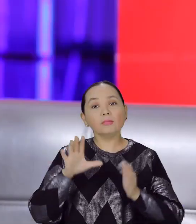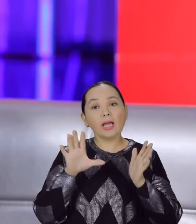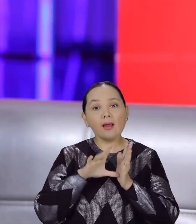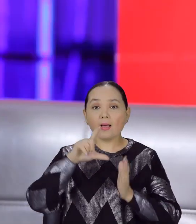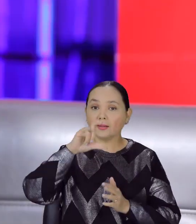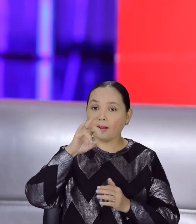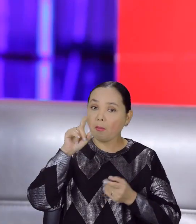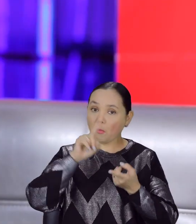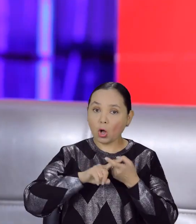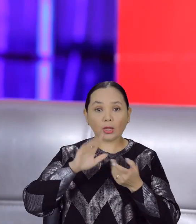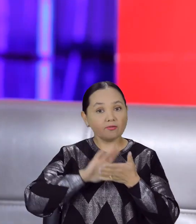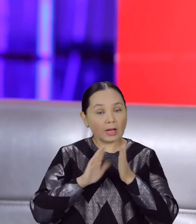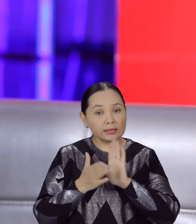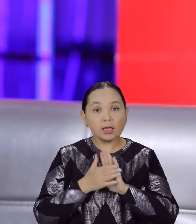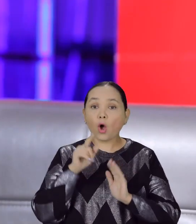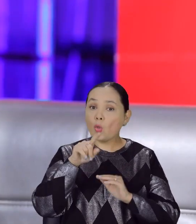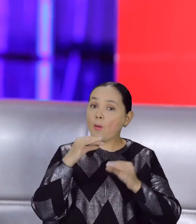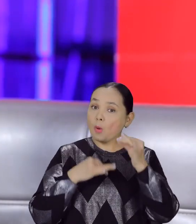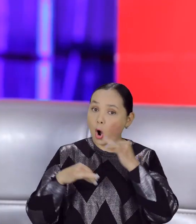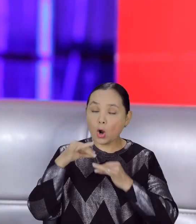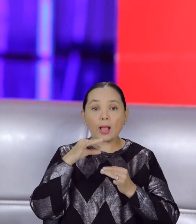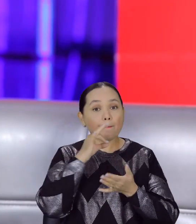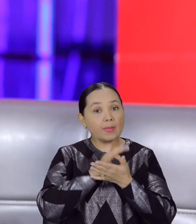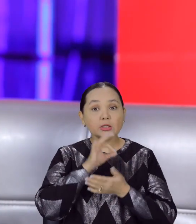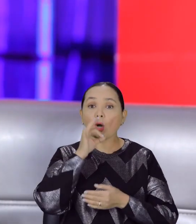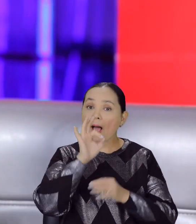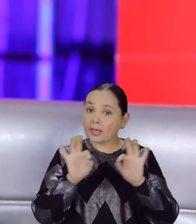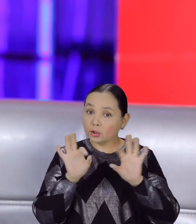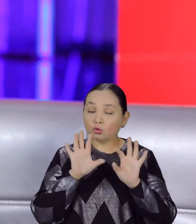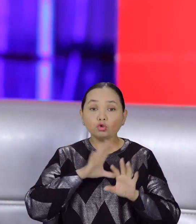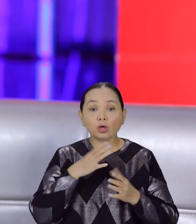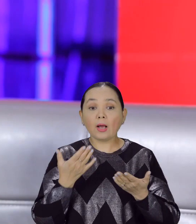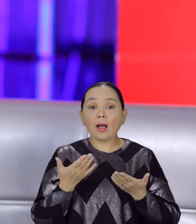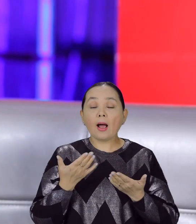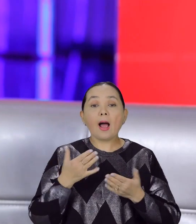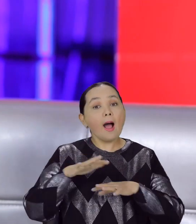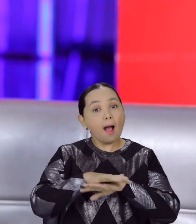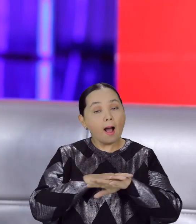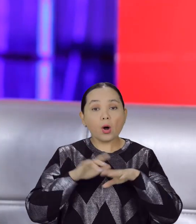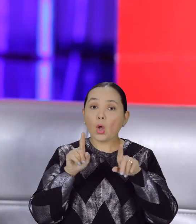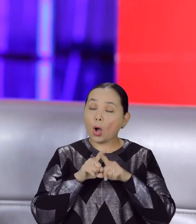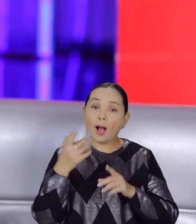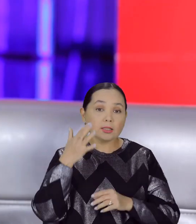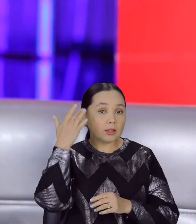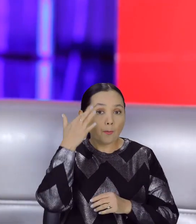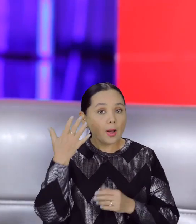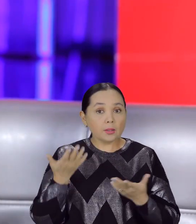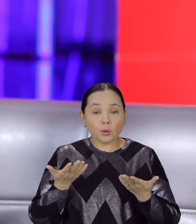Elektr energiyasi bilan bog'liq vaziyat va uning muhokamasida mas'ullar aytib o'tishdi. Aholi ham qaysidir